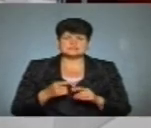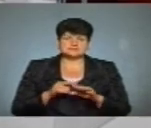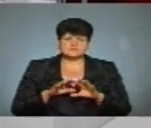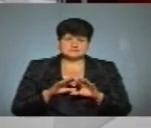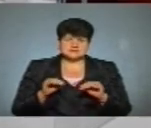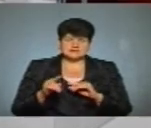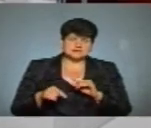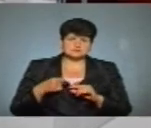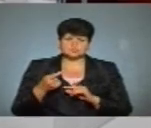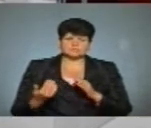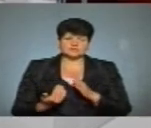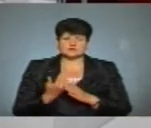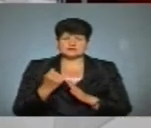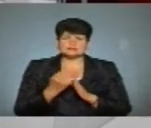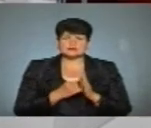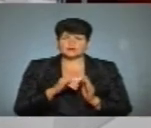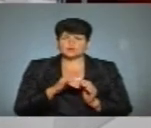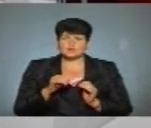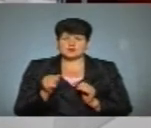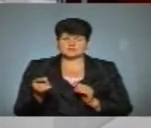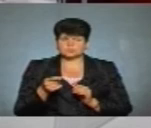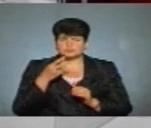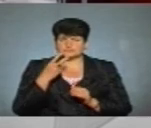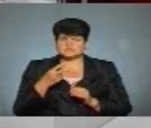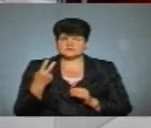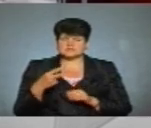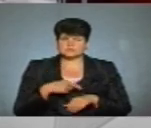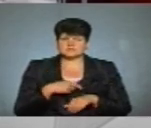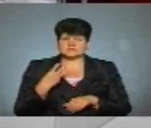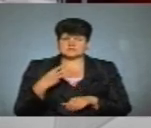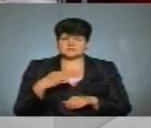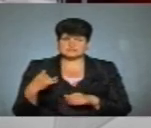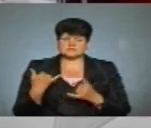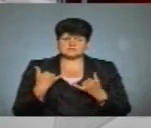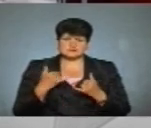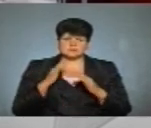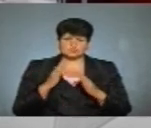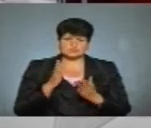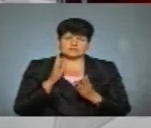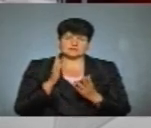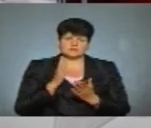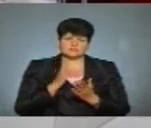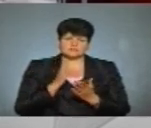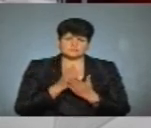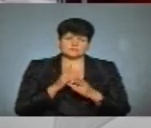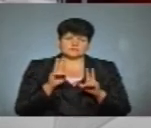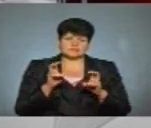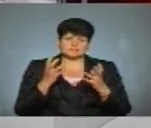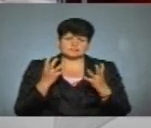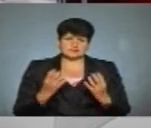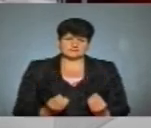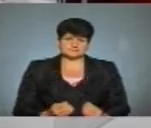мене все. Наступний випуск новин на телеканалі UA Тернопіль. Дивіться о 20:30, а вже за мить в прямому ефірі «Тема дня». Не перемикайте.